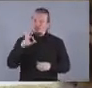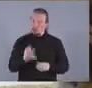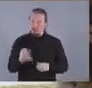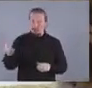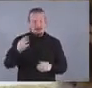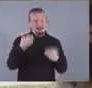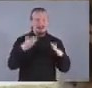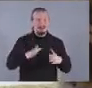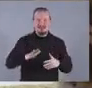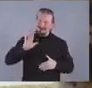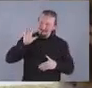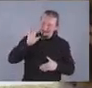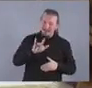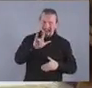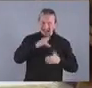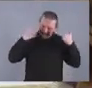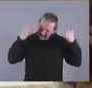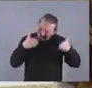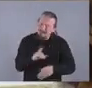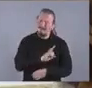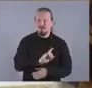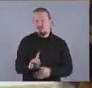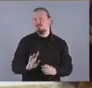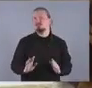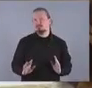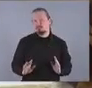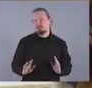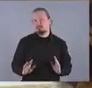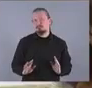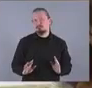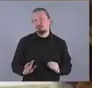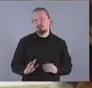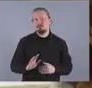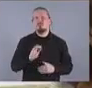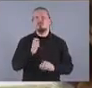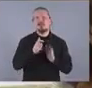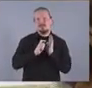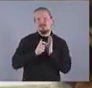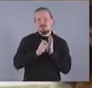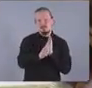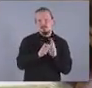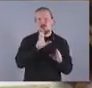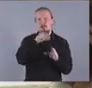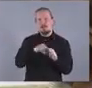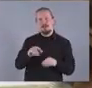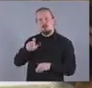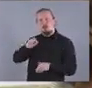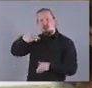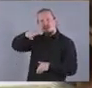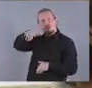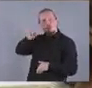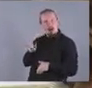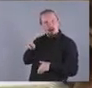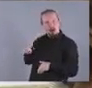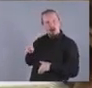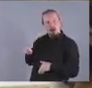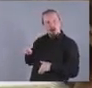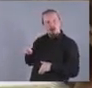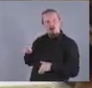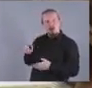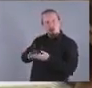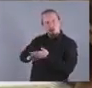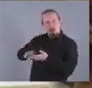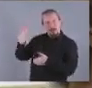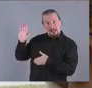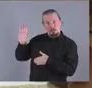sujet lillo-lillois. D'abord, la démarche concerne la ville du Quesnoy, dont la candidature est aujourd'hui